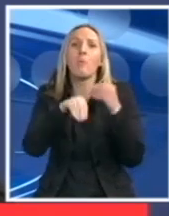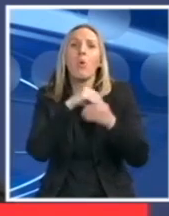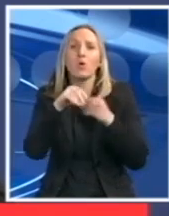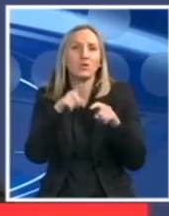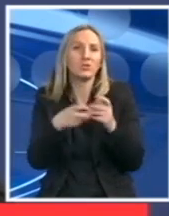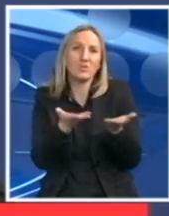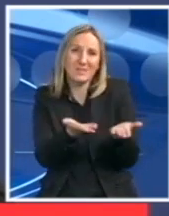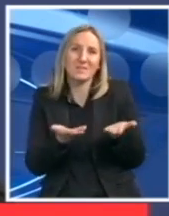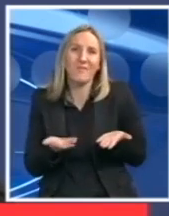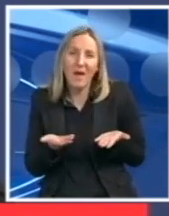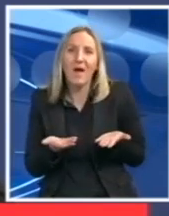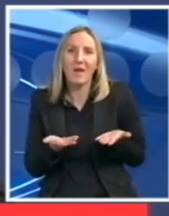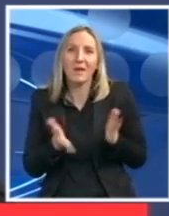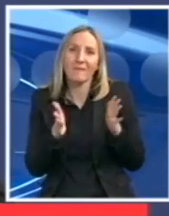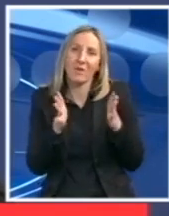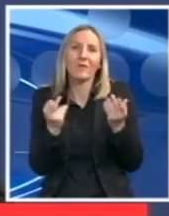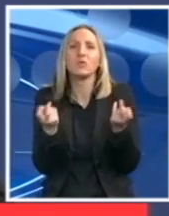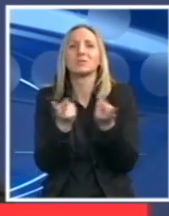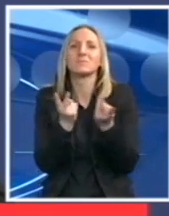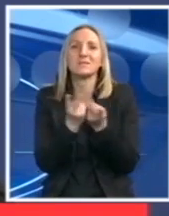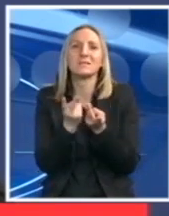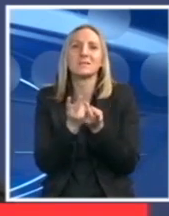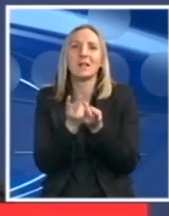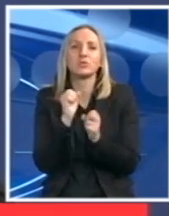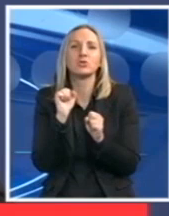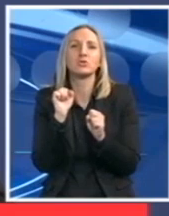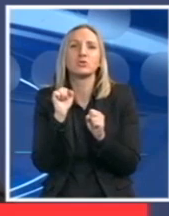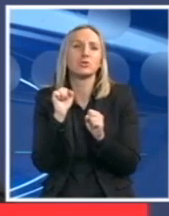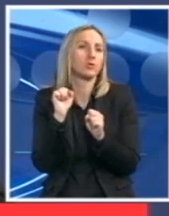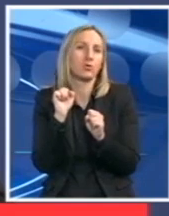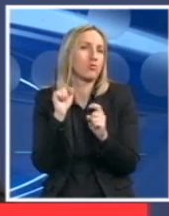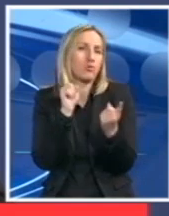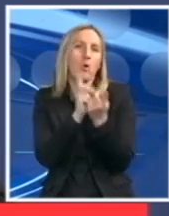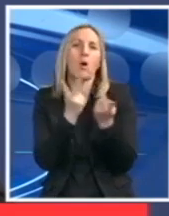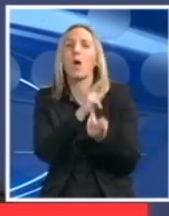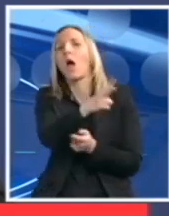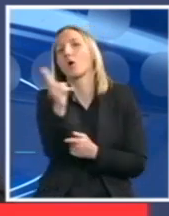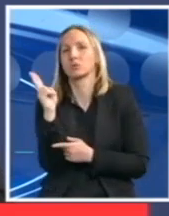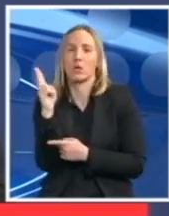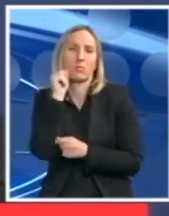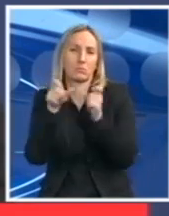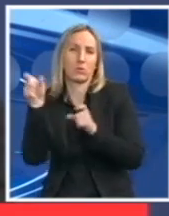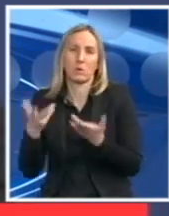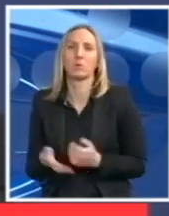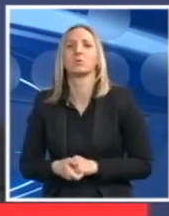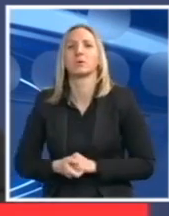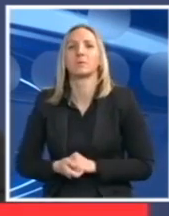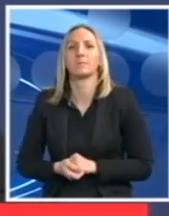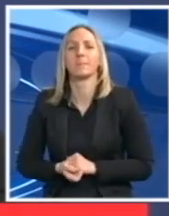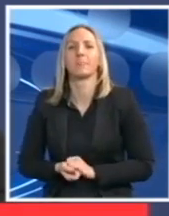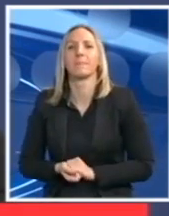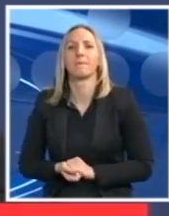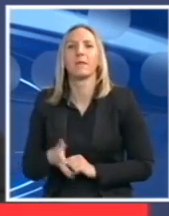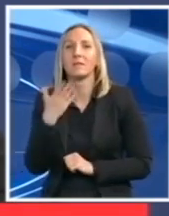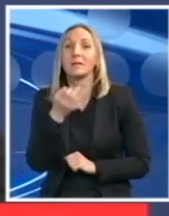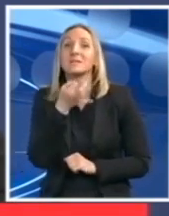stvari, tako da bi slično se ponašali kao i za kompletno ostalo stanovništvo. Što se tiče ovog... Htela sam pitam, da